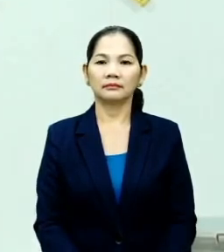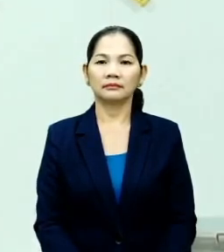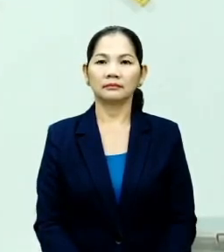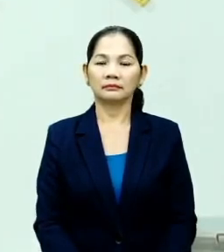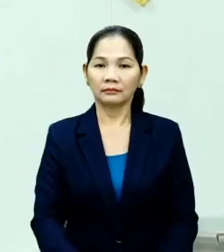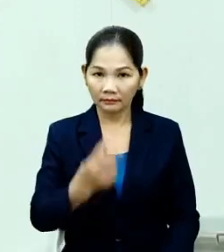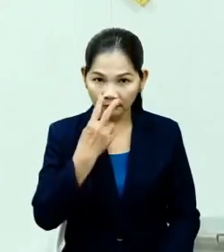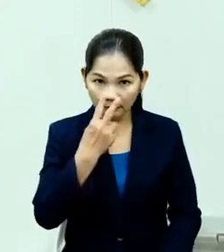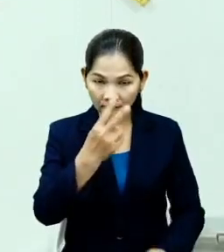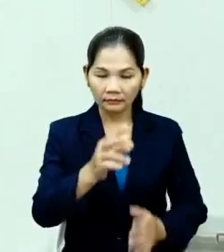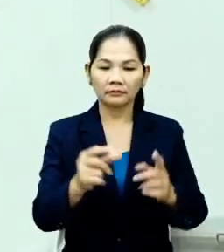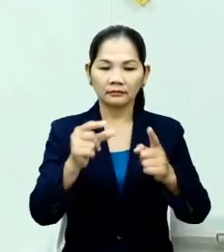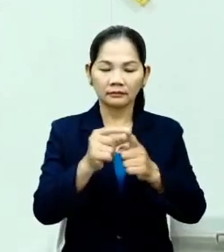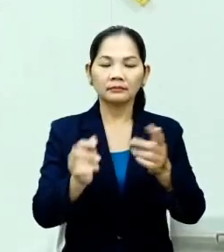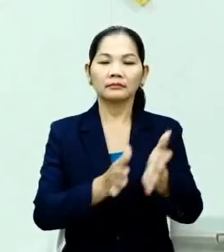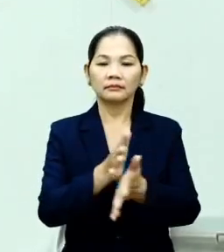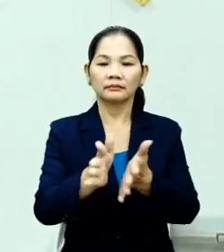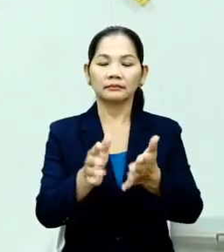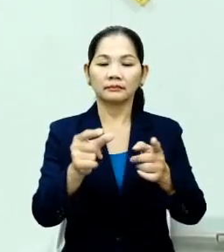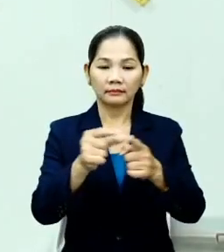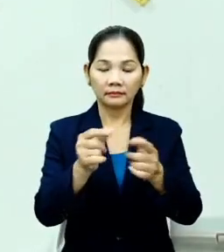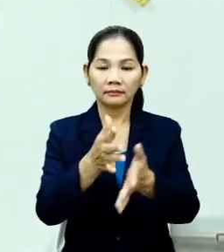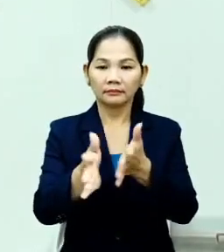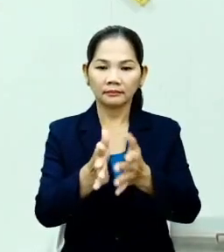Chà, là con mơ mơ con, biện đi con ăn thầm mấy con.